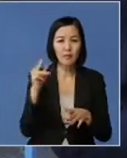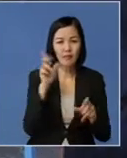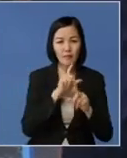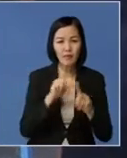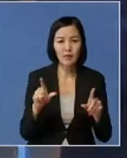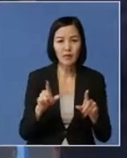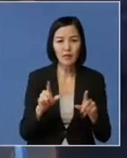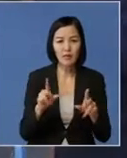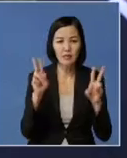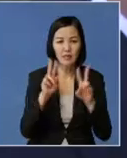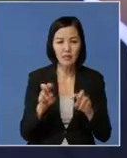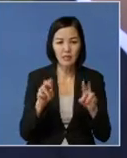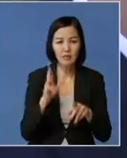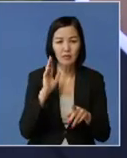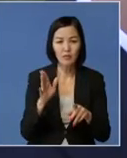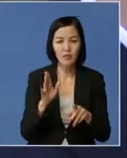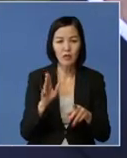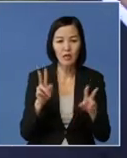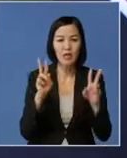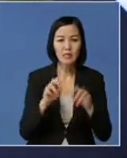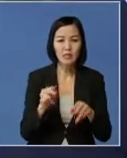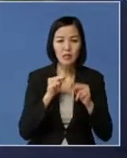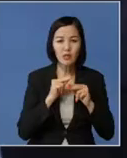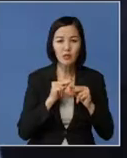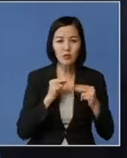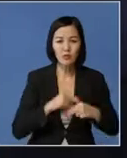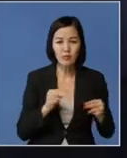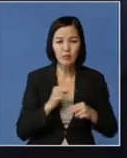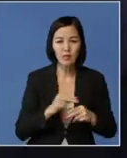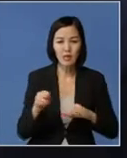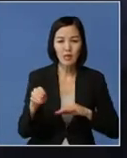беру мекемелері тексерілетін болады. Бұл тексеріс жұмыстары ең алдымен